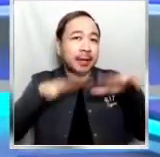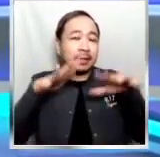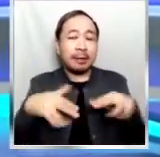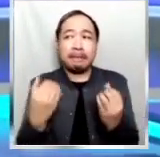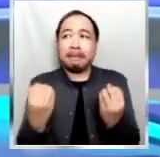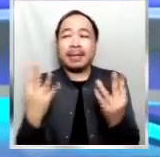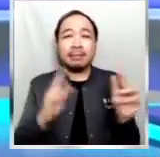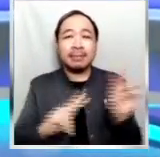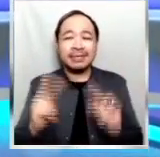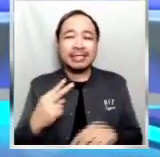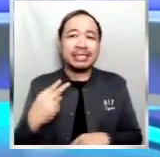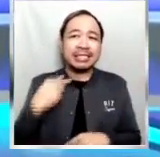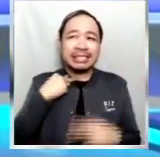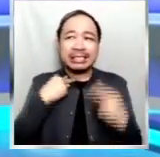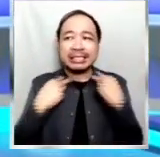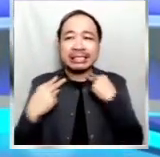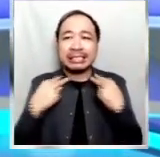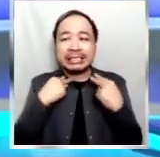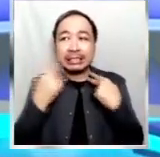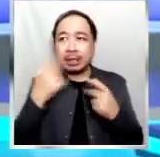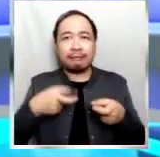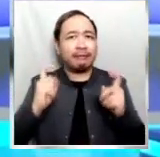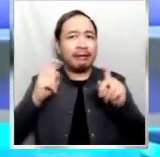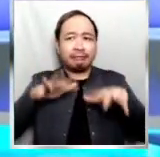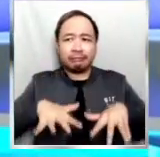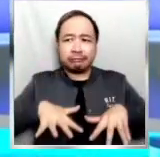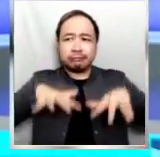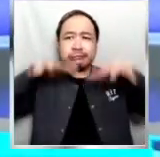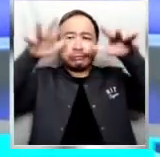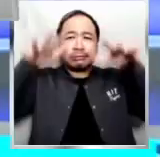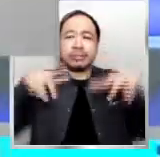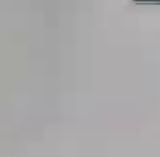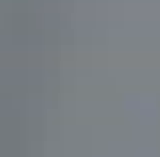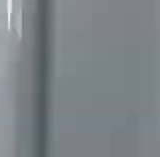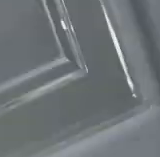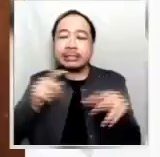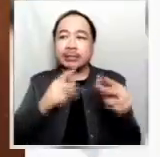Kinailangan silang respondihan ng mga rescuer. Yan ang tinutukan ni JP Soriano.